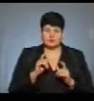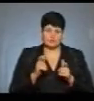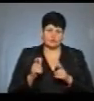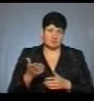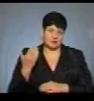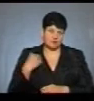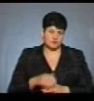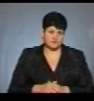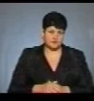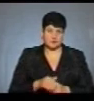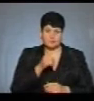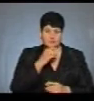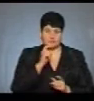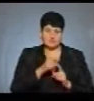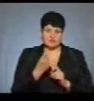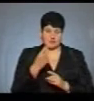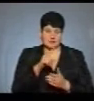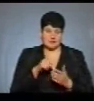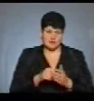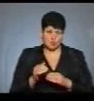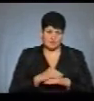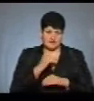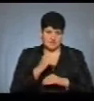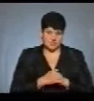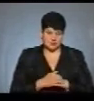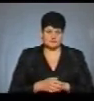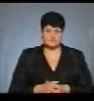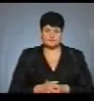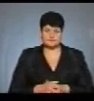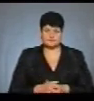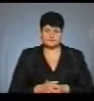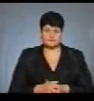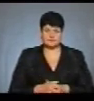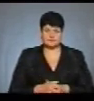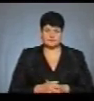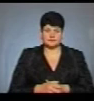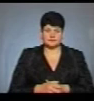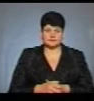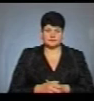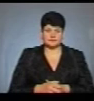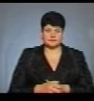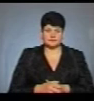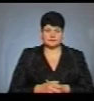Зрозуміло, спробуємо відповісти на ще одне запитання. Доброго вечора. Пільговик. Запитуйте.